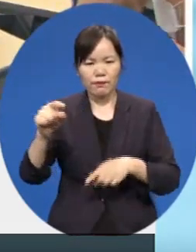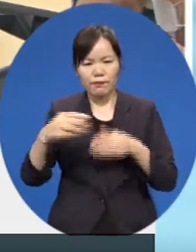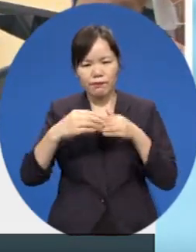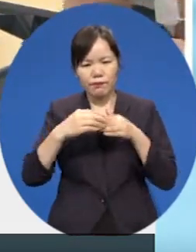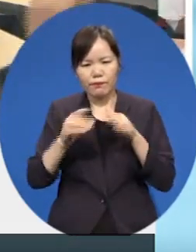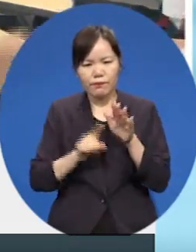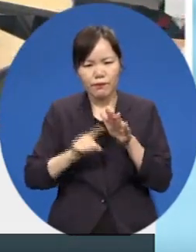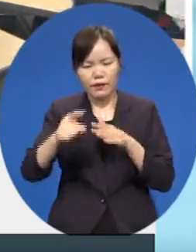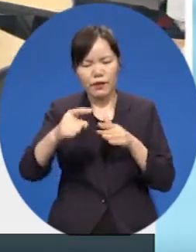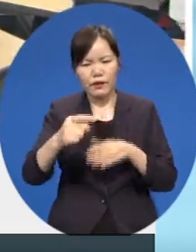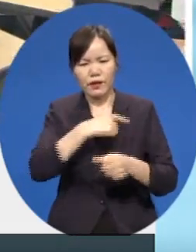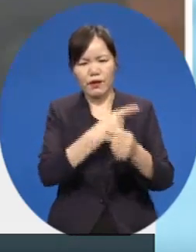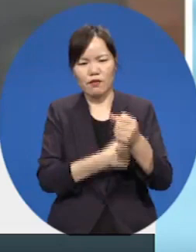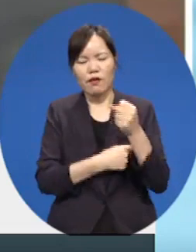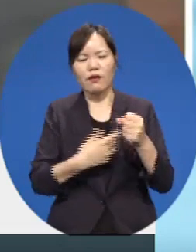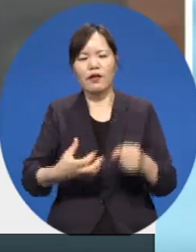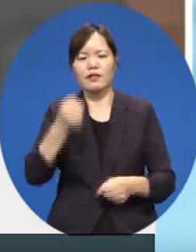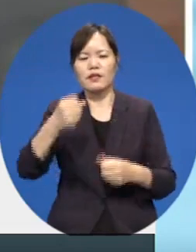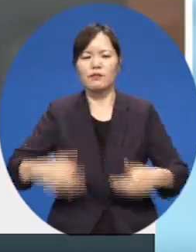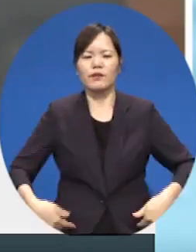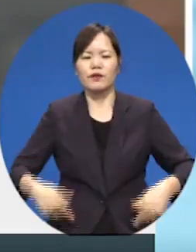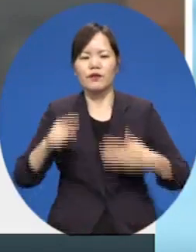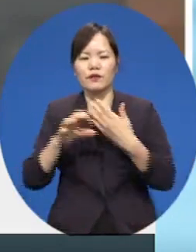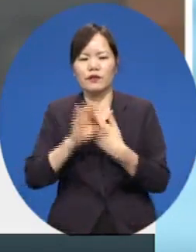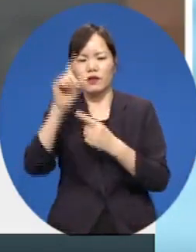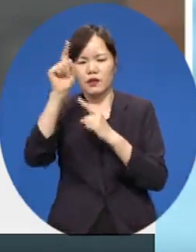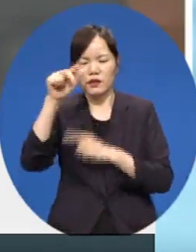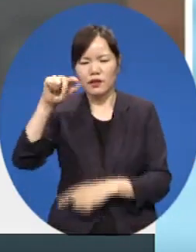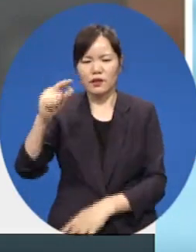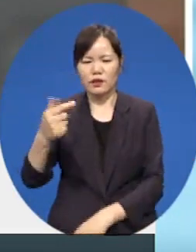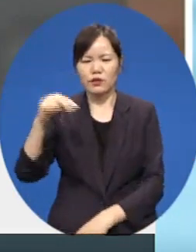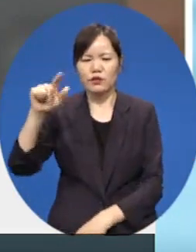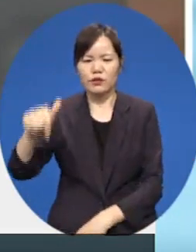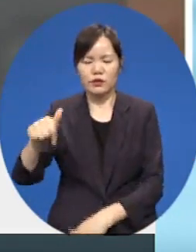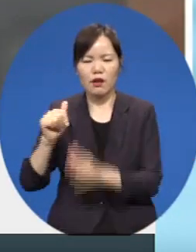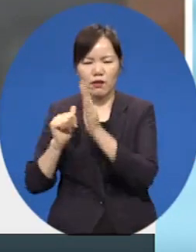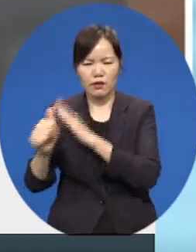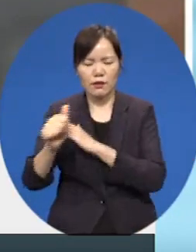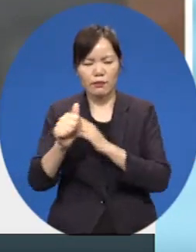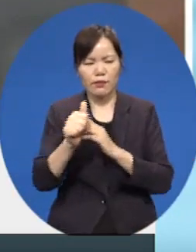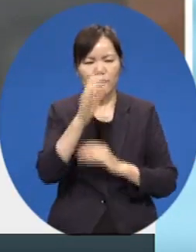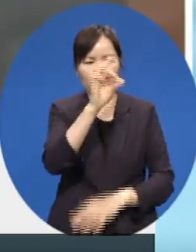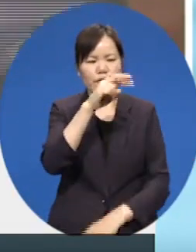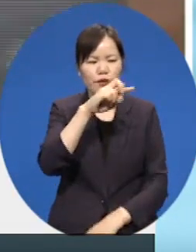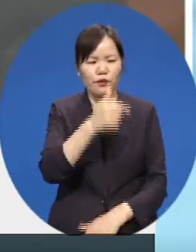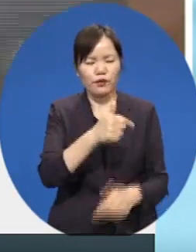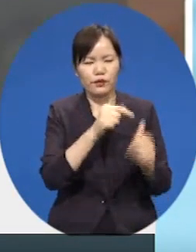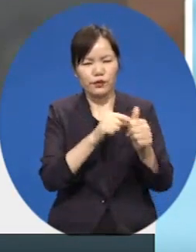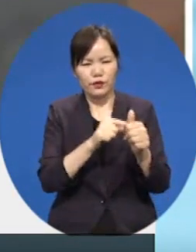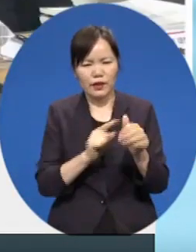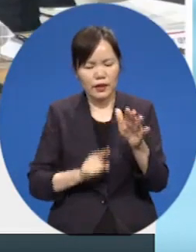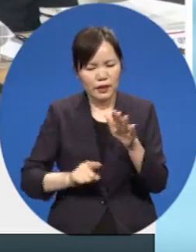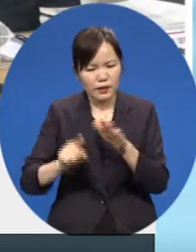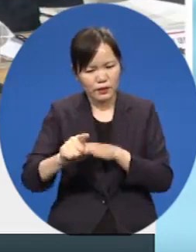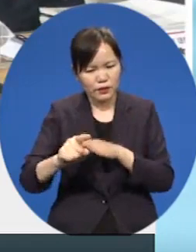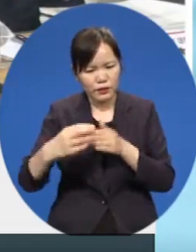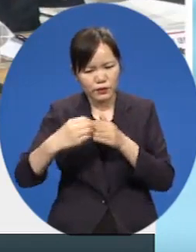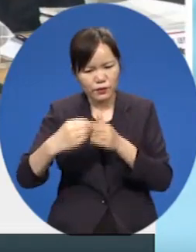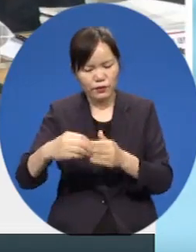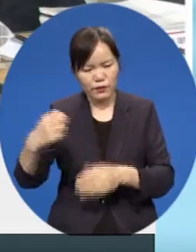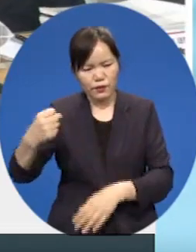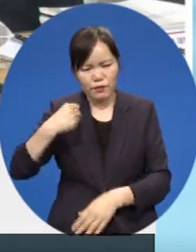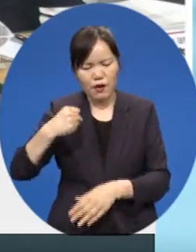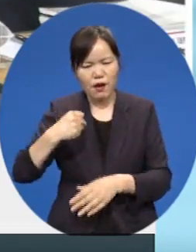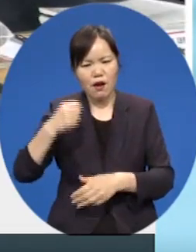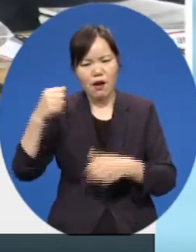겁니다. 그렇게 보면 저는 이준석 대표와 윤 전 총장 간의 주도권 다툼이 대선을 앞두고 대선을 승리했을 때